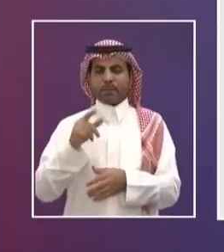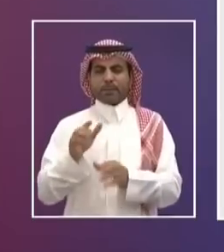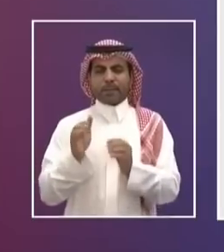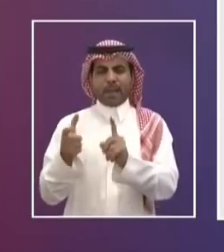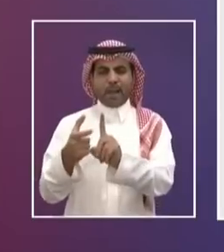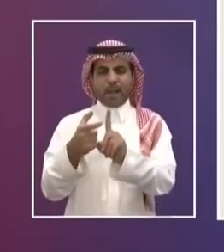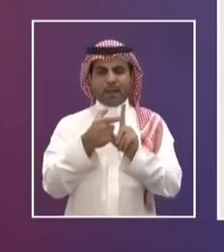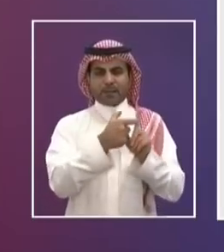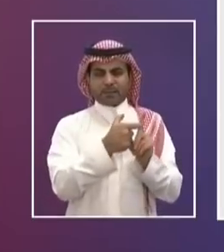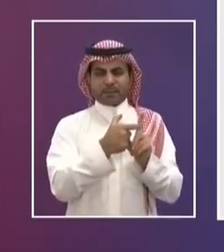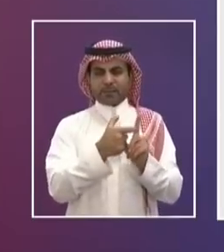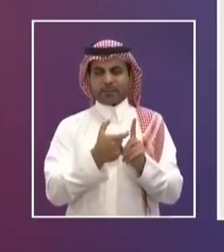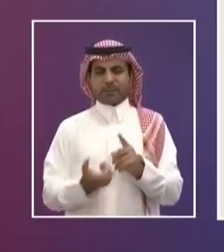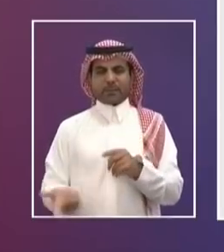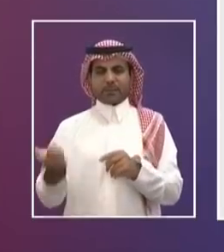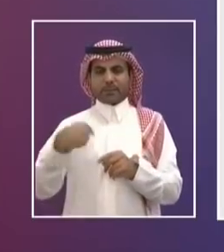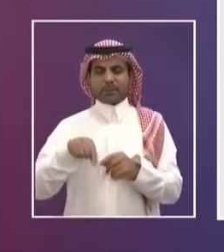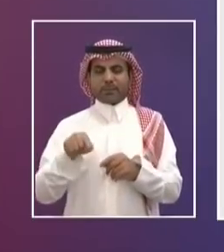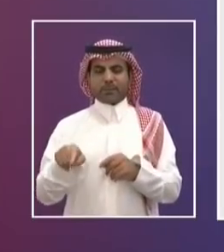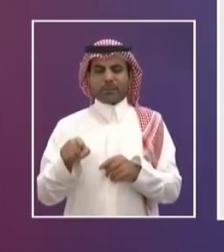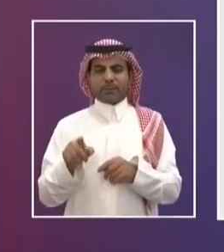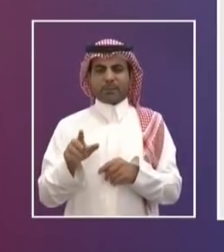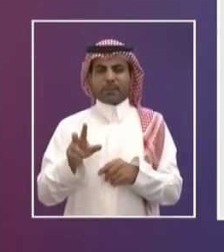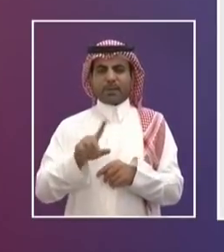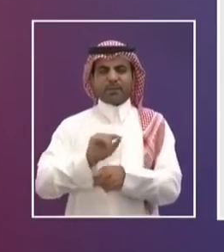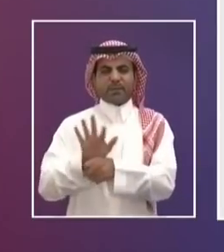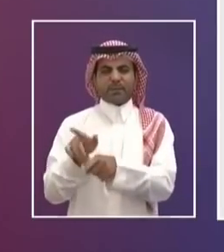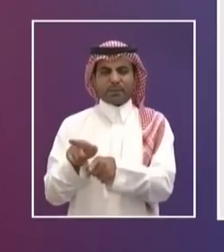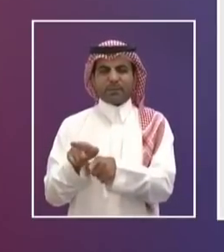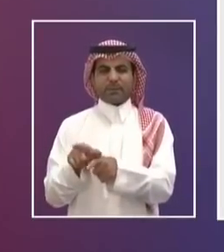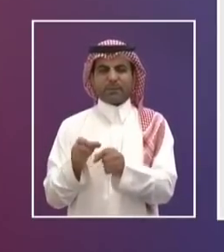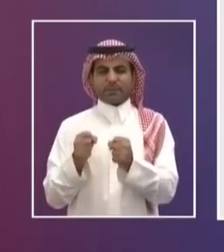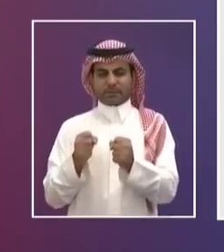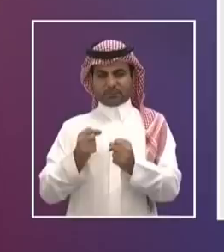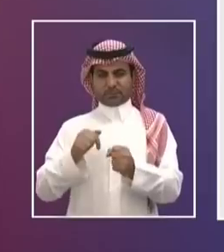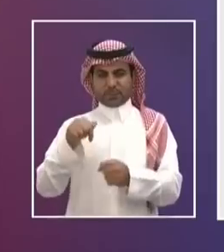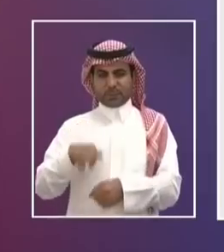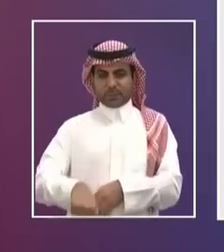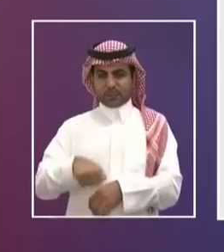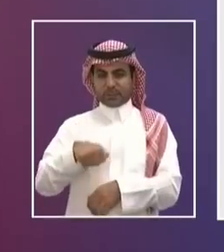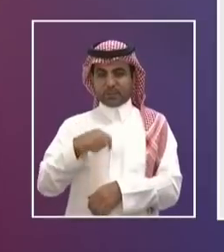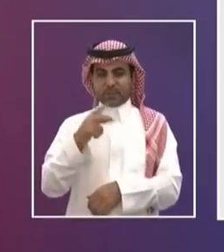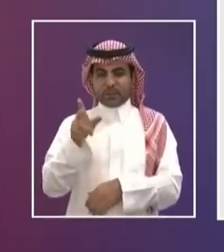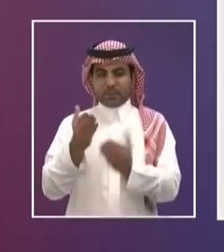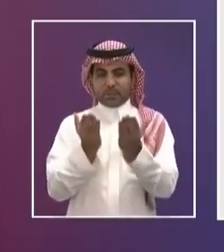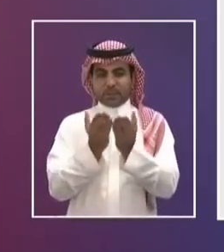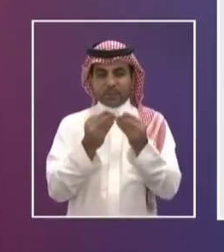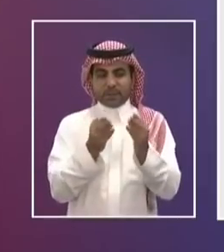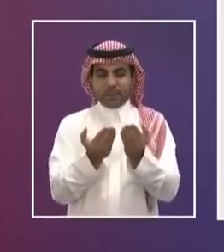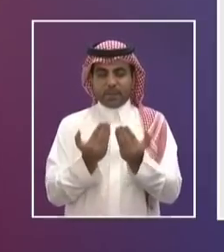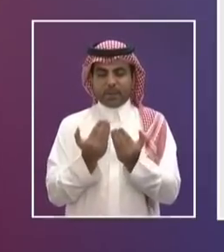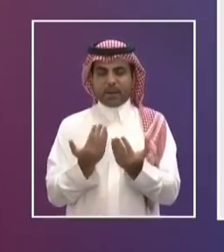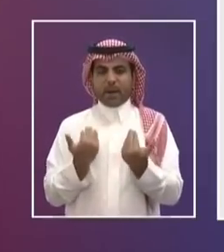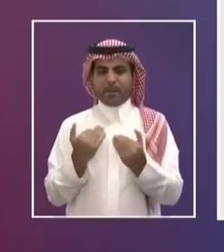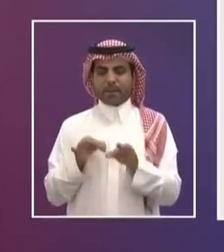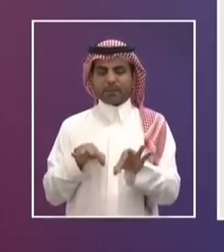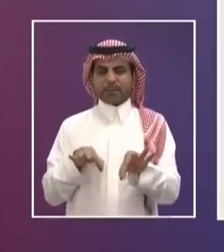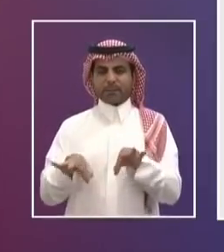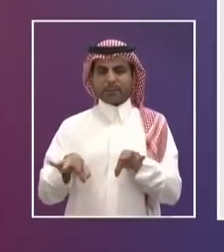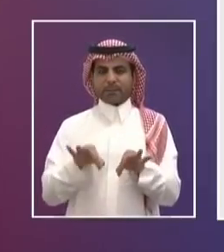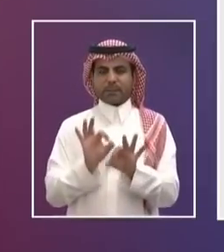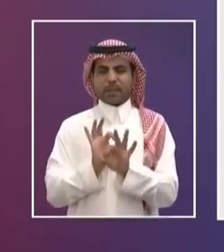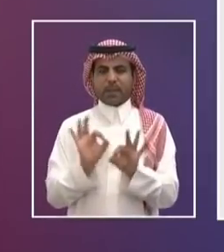العزل المنزلي أو الحجر الصحي. فلذلك يجب أن نضع آليات